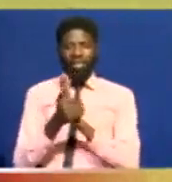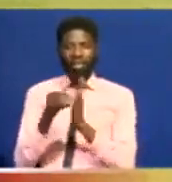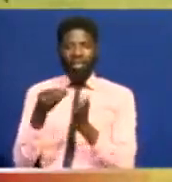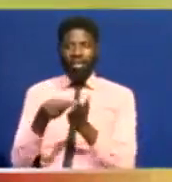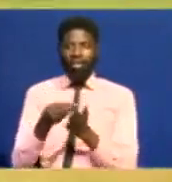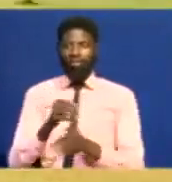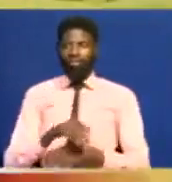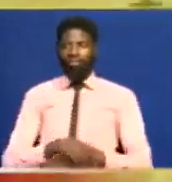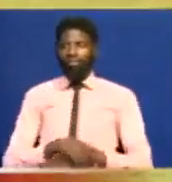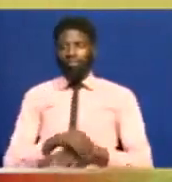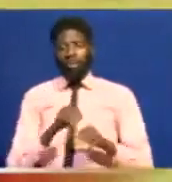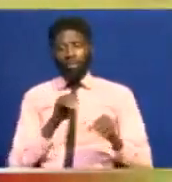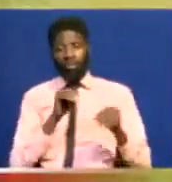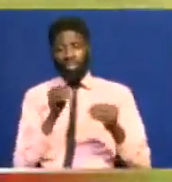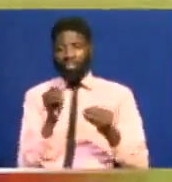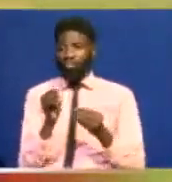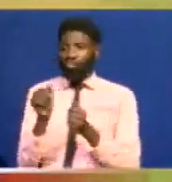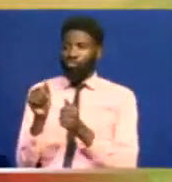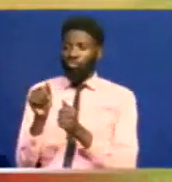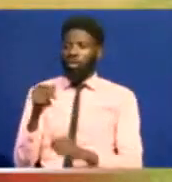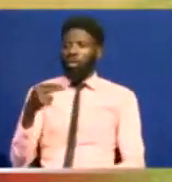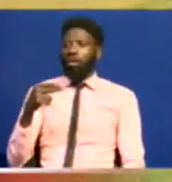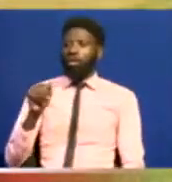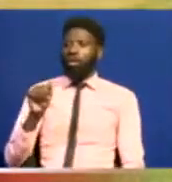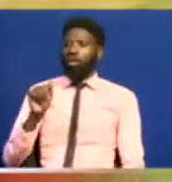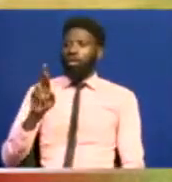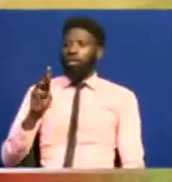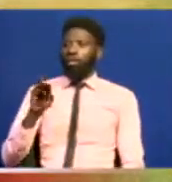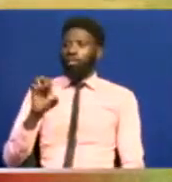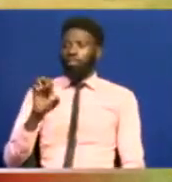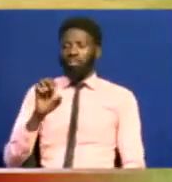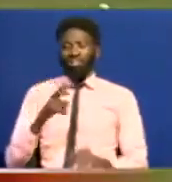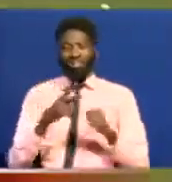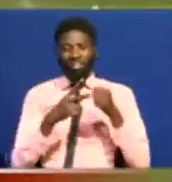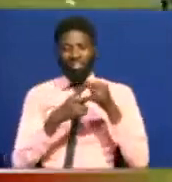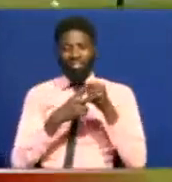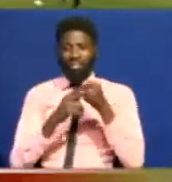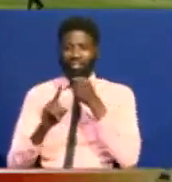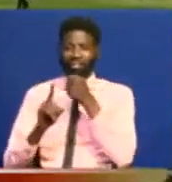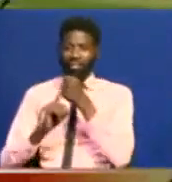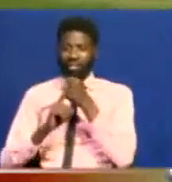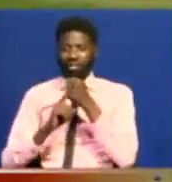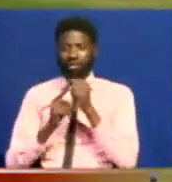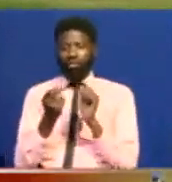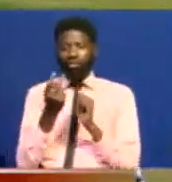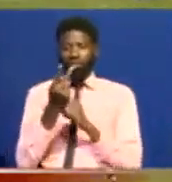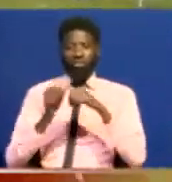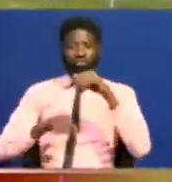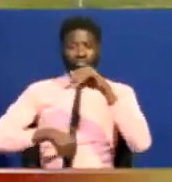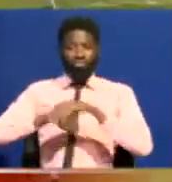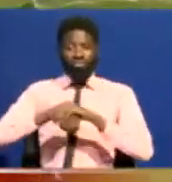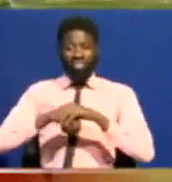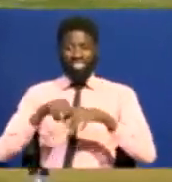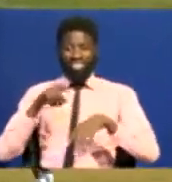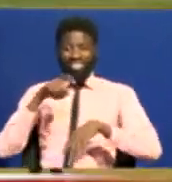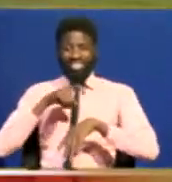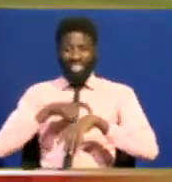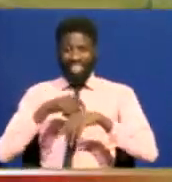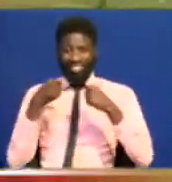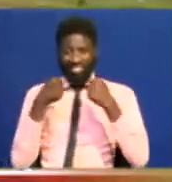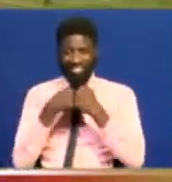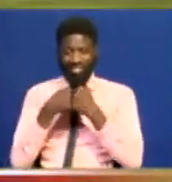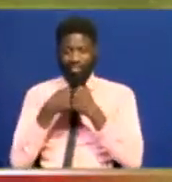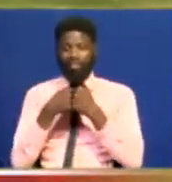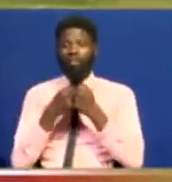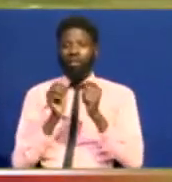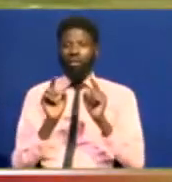Busia Elite ilishinda Harambee Starlets mabao 7-6 kupitia mikwaju ya penalti baada ya timu hizo mbili kutoka sare kufungana bao moja kwa